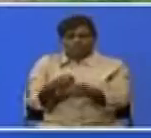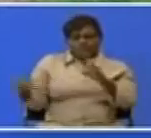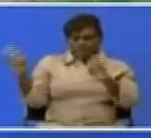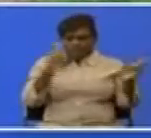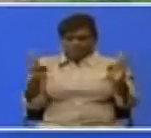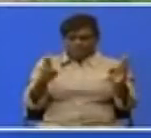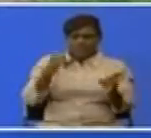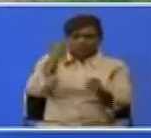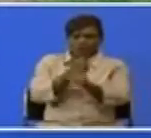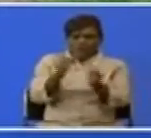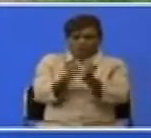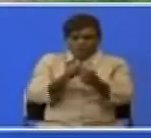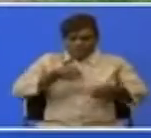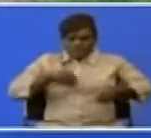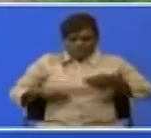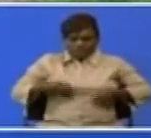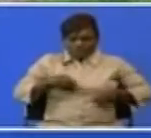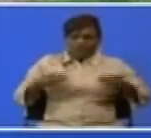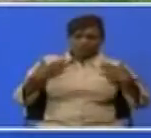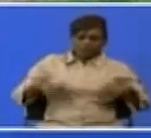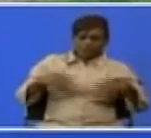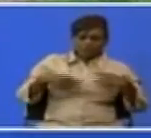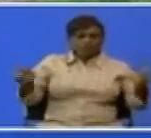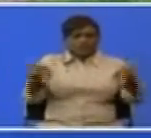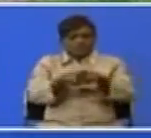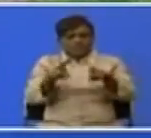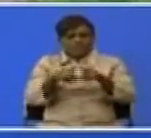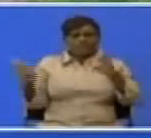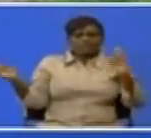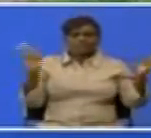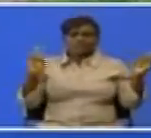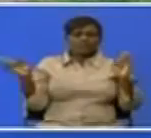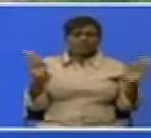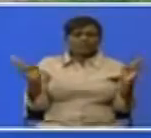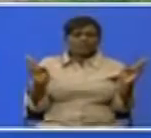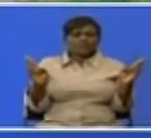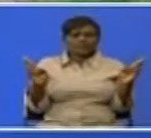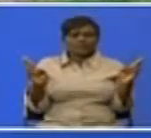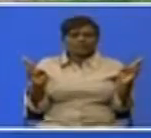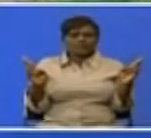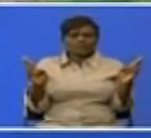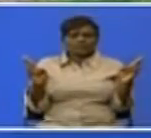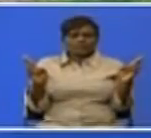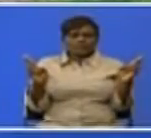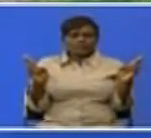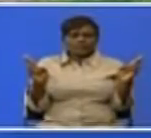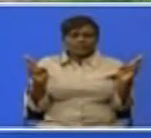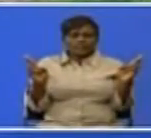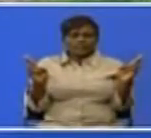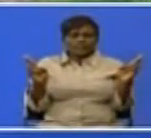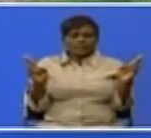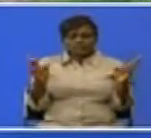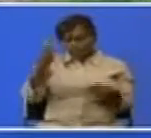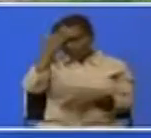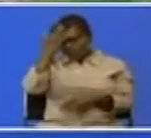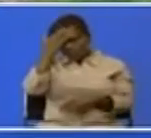work with the disabled as individuals and we are ready even to include them in every department and everything that they need because we